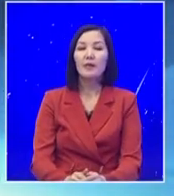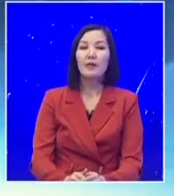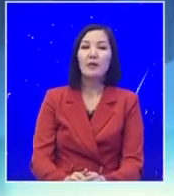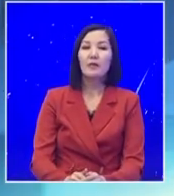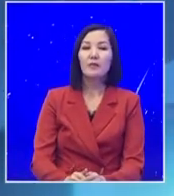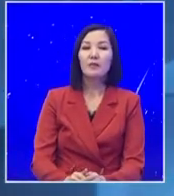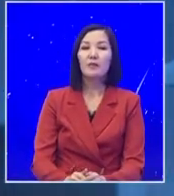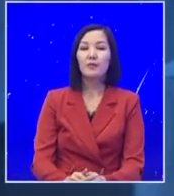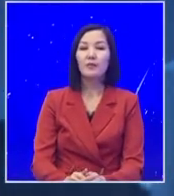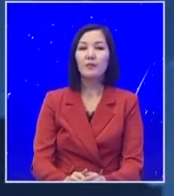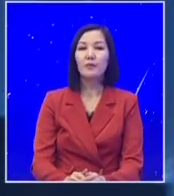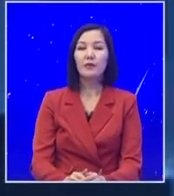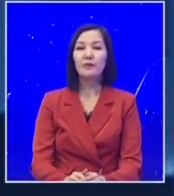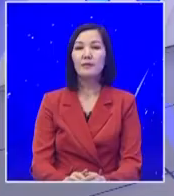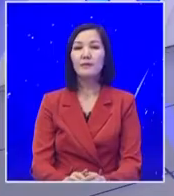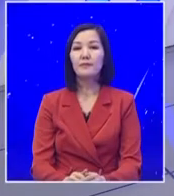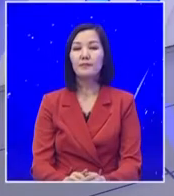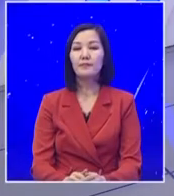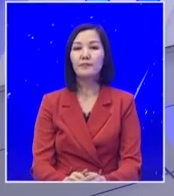Мұсабеков, Жетісу телеарнасы, Алакөл ауданынан.